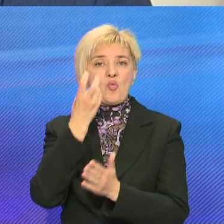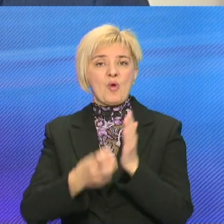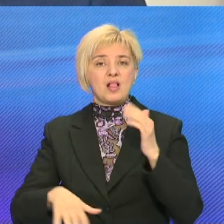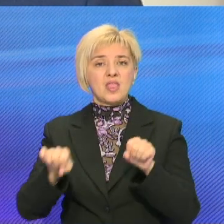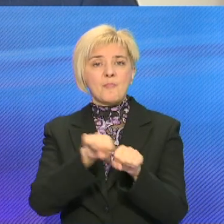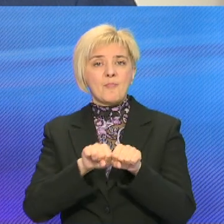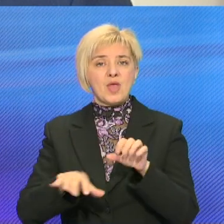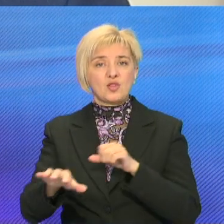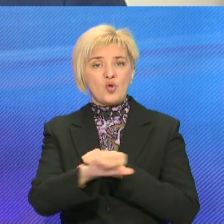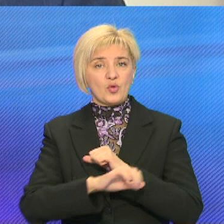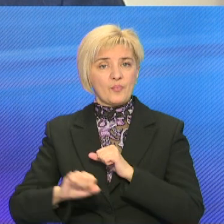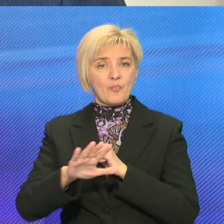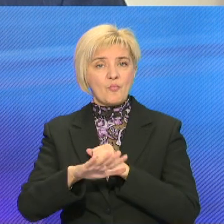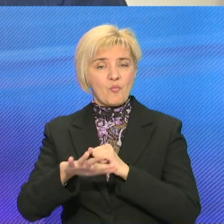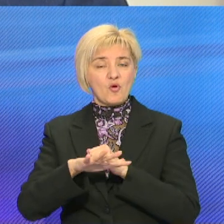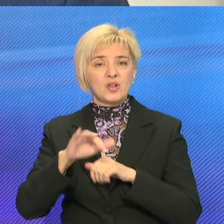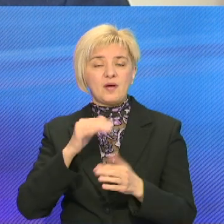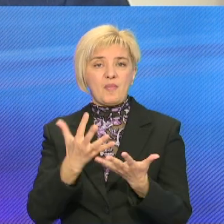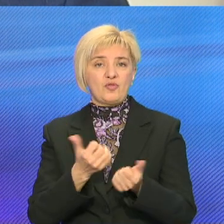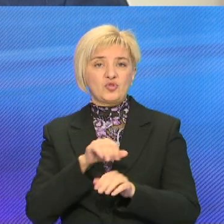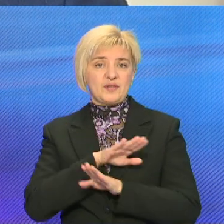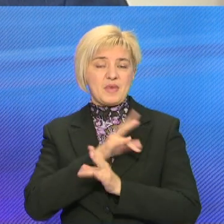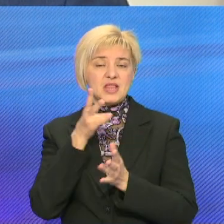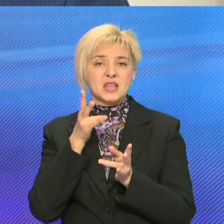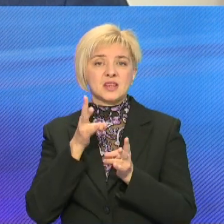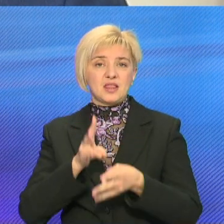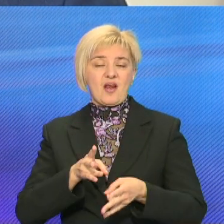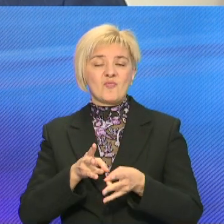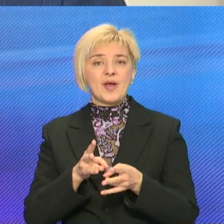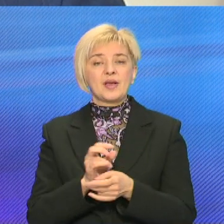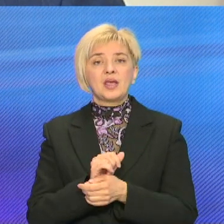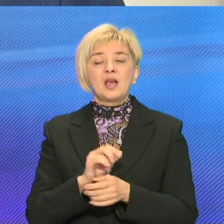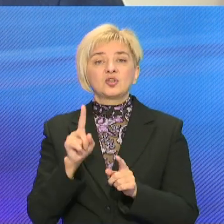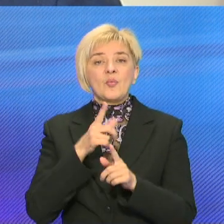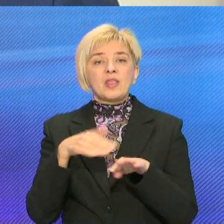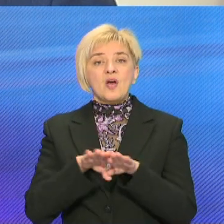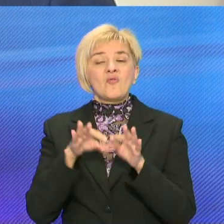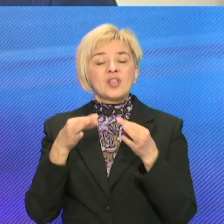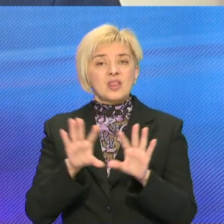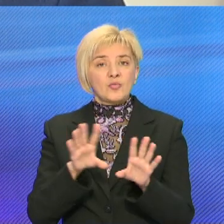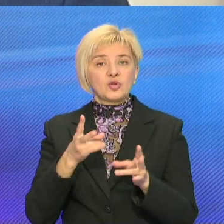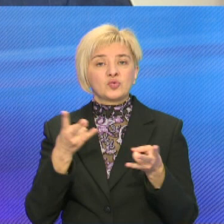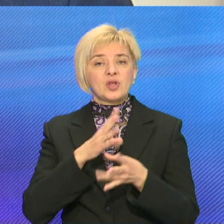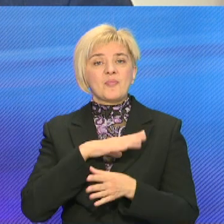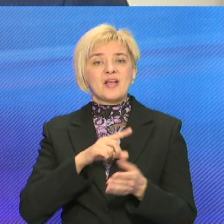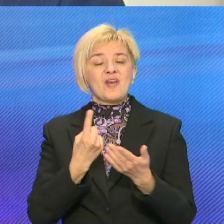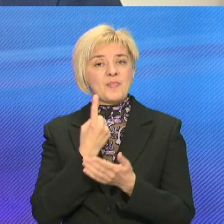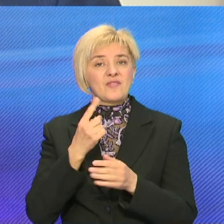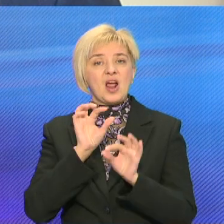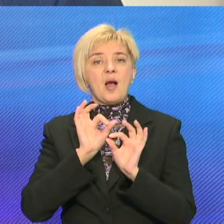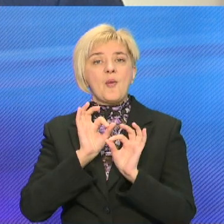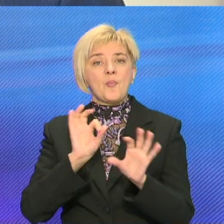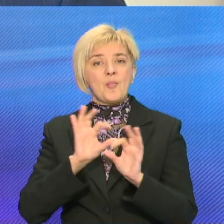Для того, чтобы такой случай не допустить, всего лишь надо было, во-первых, работника, конечно, проинструктировать должным образом и обеспечить